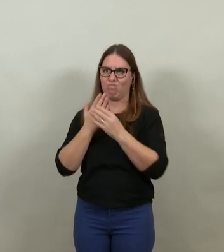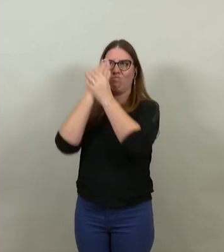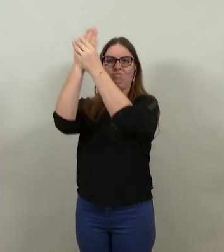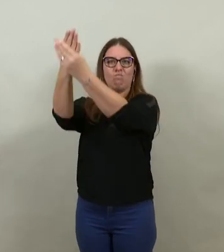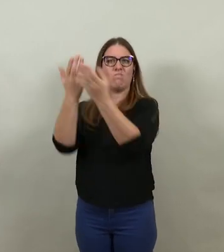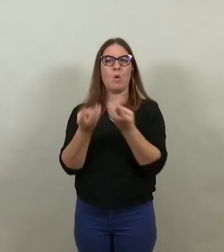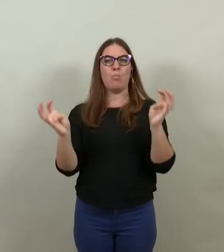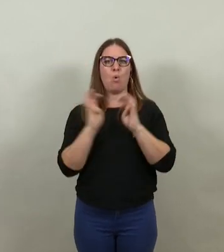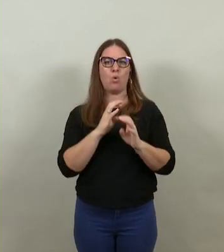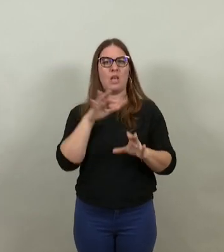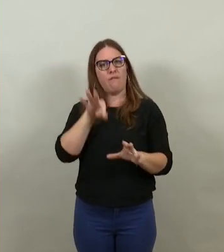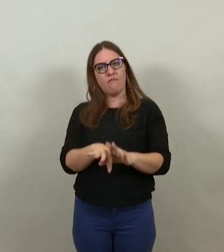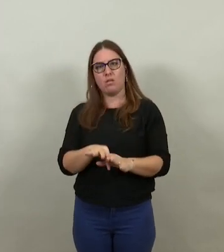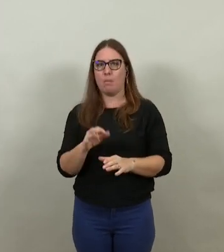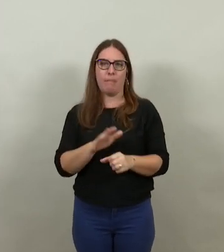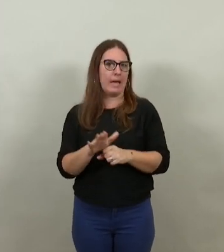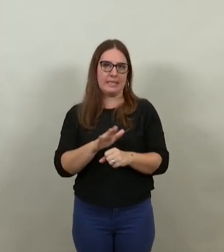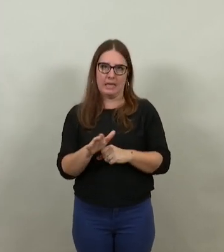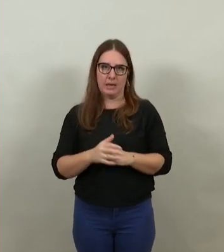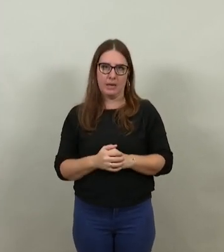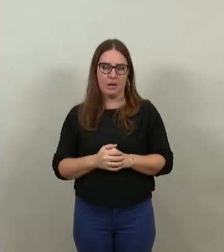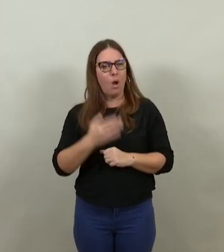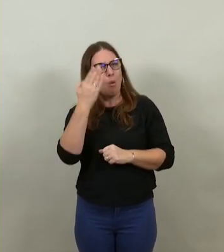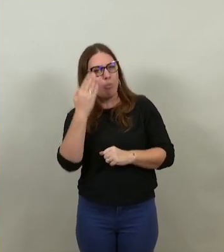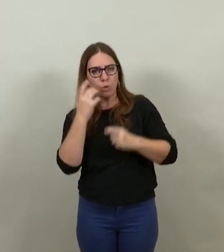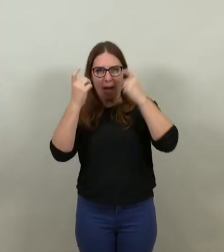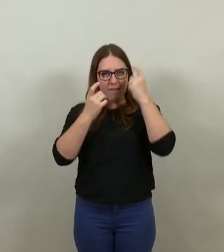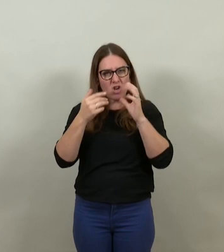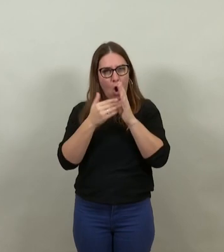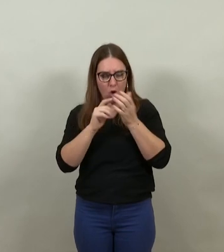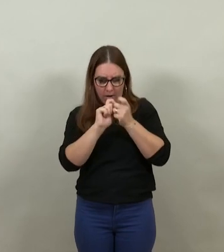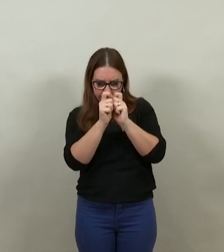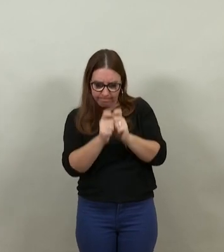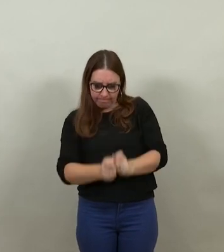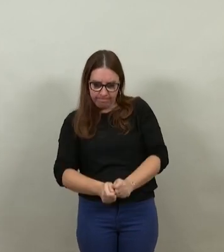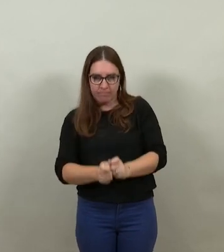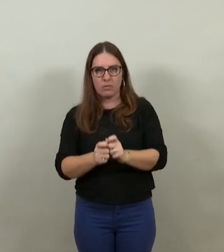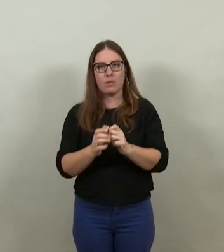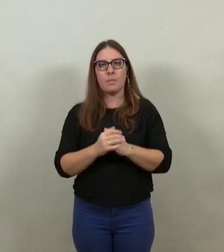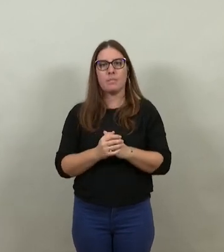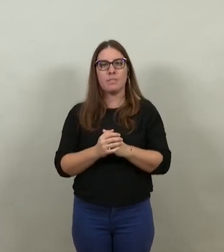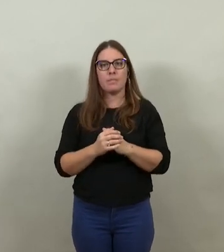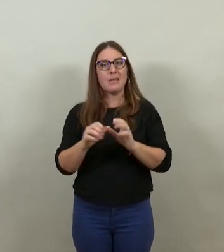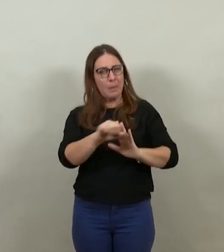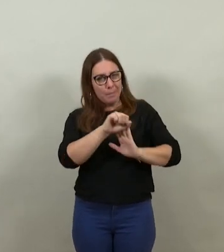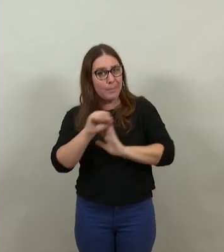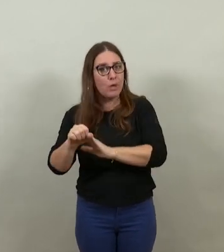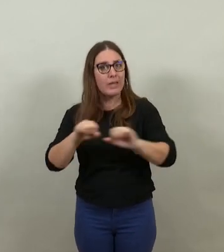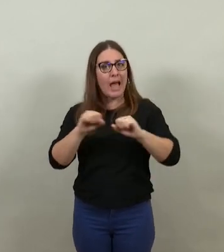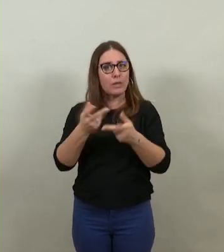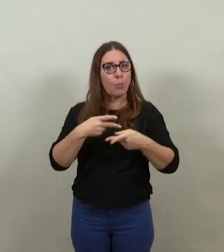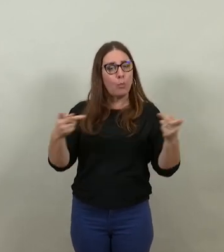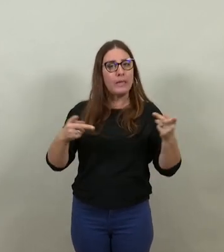notre conseil municipal il mérite d'être travaillé aussi pour rappeler la priorité d'activer des actions publiques de